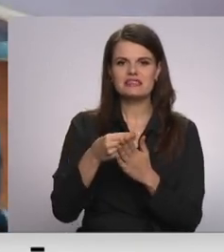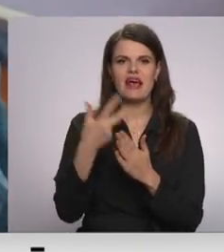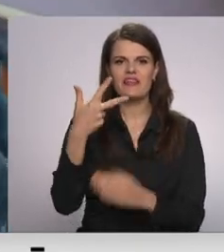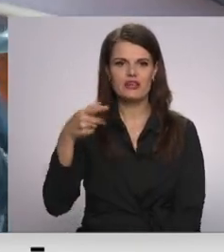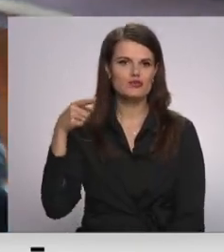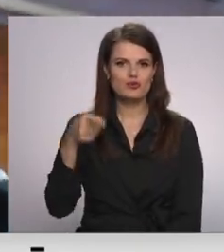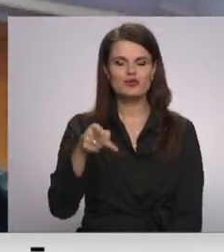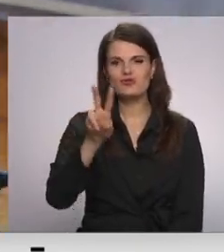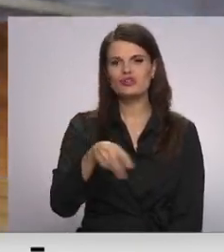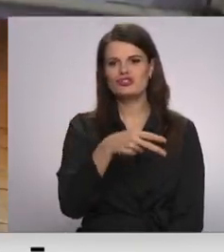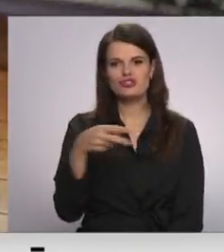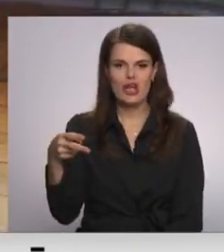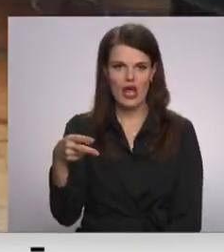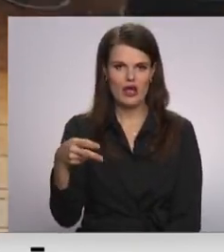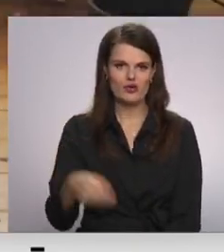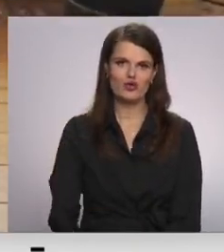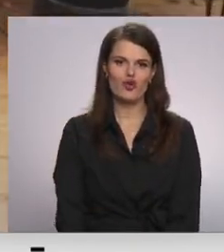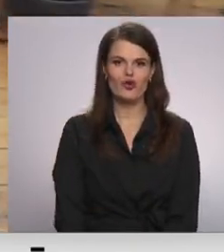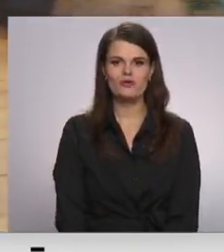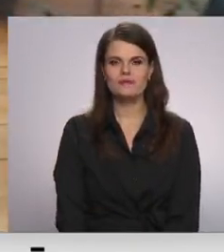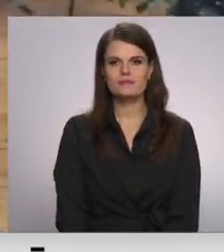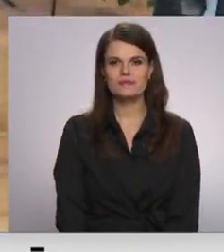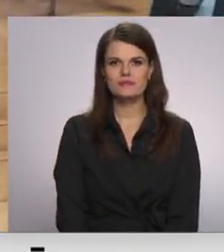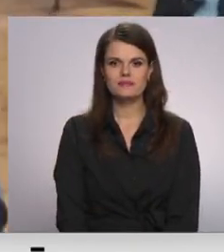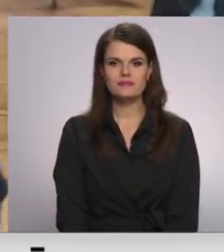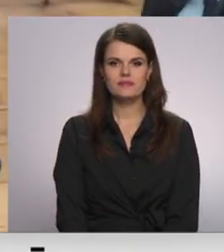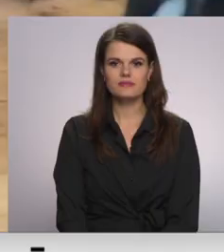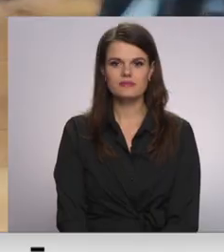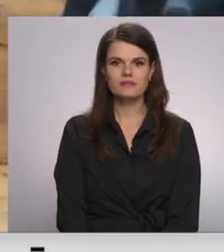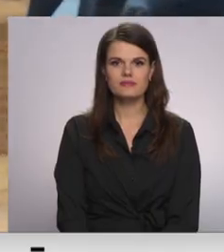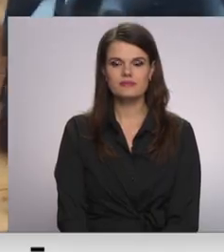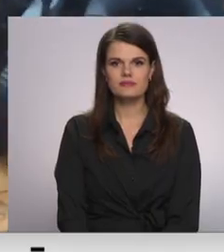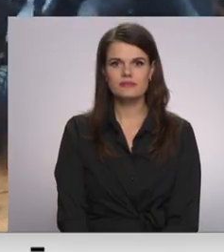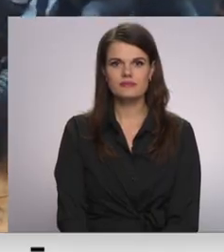3 000 eiro. Tīna Sidoroviča, Ivor Žepickis, Igor Stāts, Latvijas televīzija.